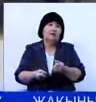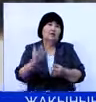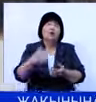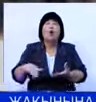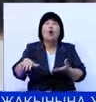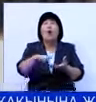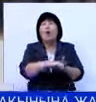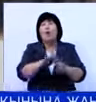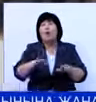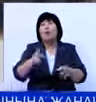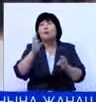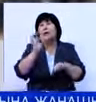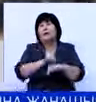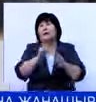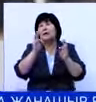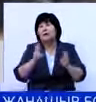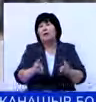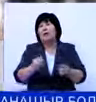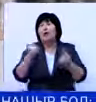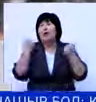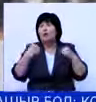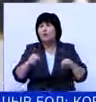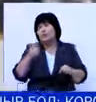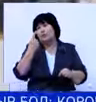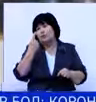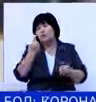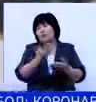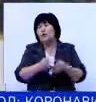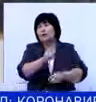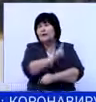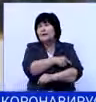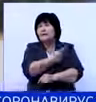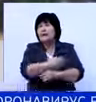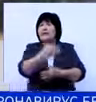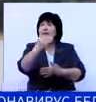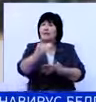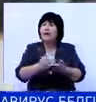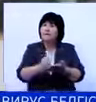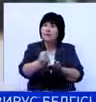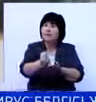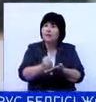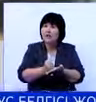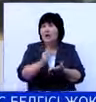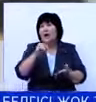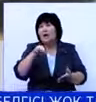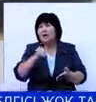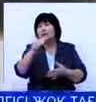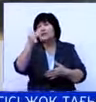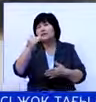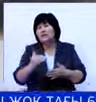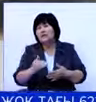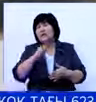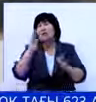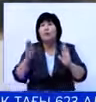Қоғамға келген кеселден құтылудың бірден-бір жолы санитарлық талаптарды сақтау, карантин ережелеріне